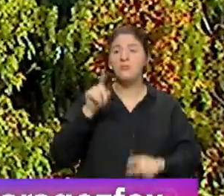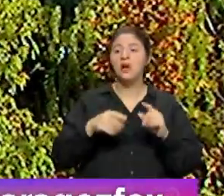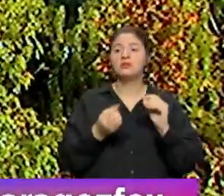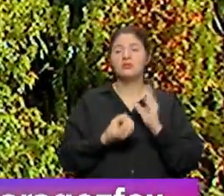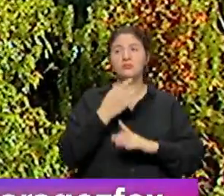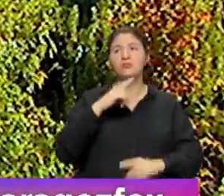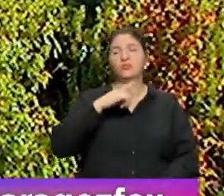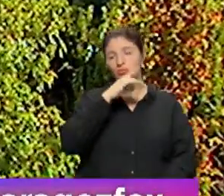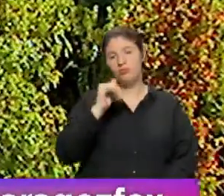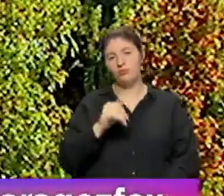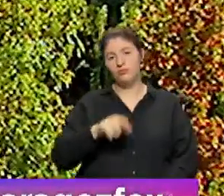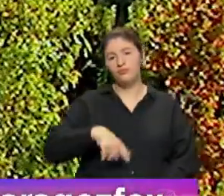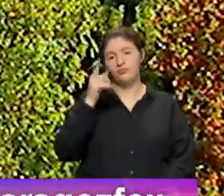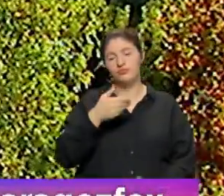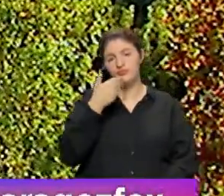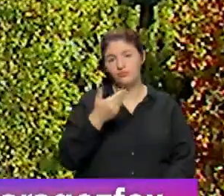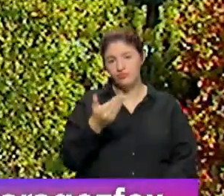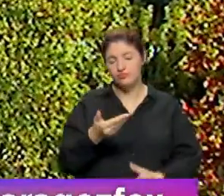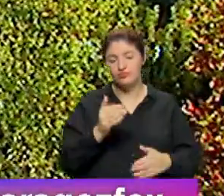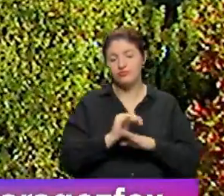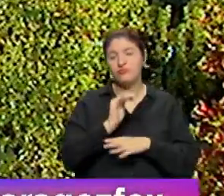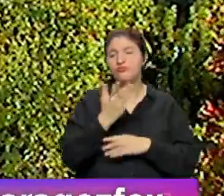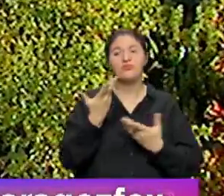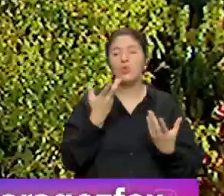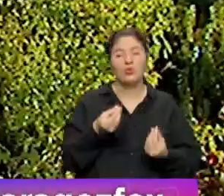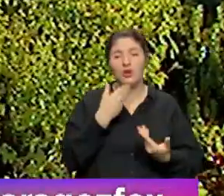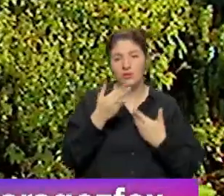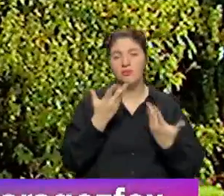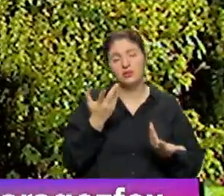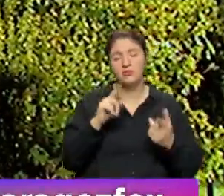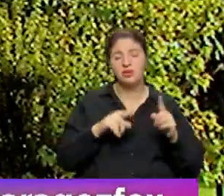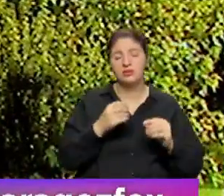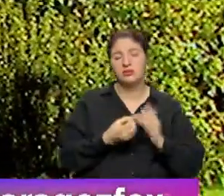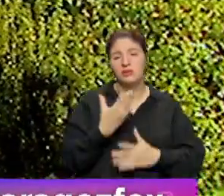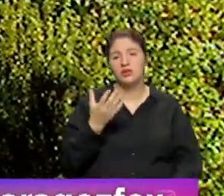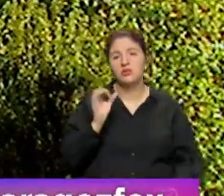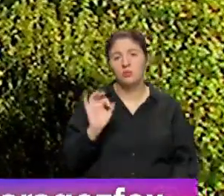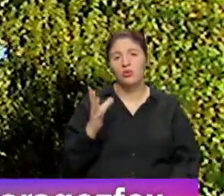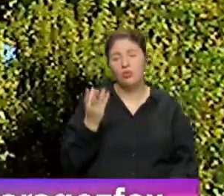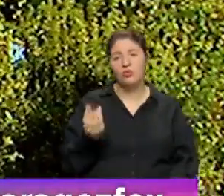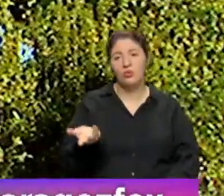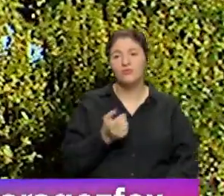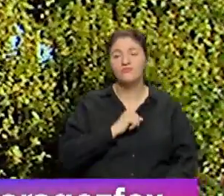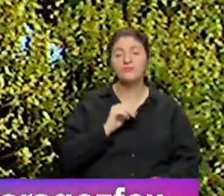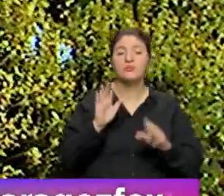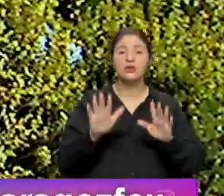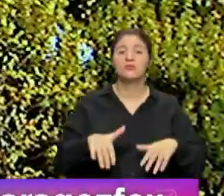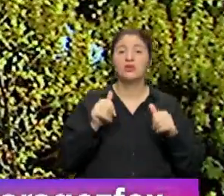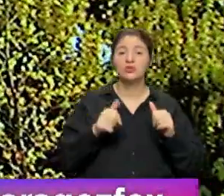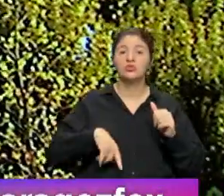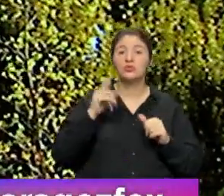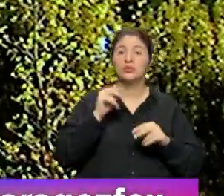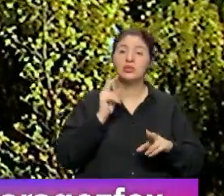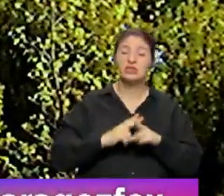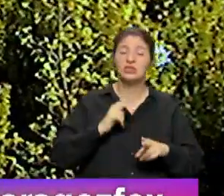sabahlar zor geliyor gündemi anlatmak yaşadıklarımızı anlatmak maalesef bazı sabahlarda böyle oluyor meclisin gündemiyle hemen